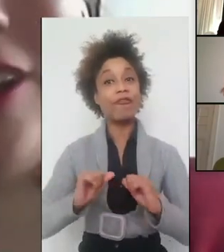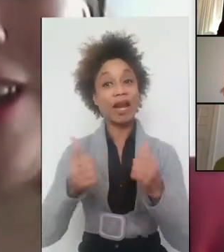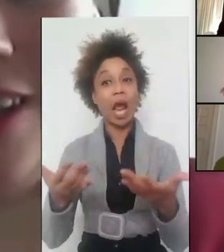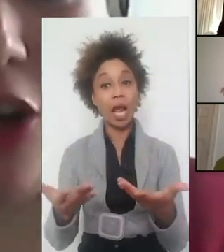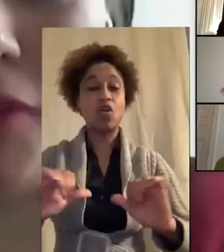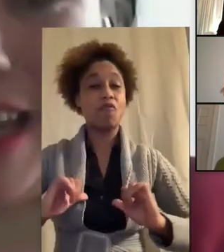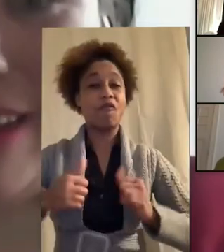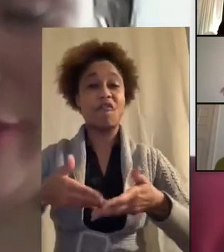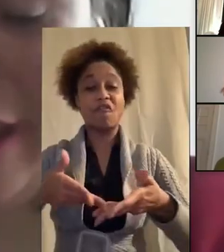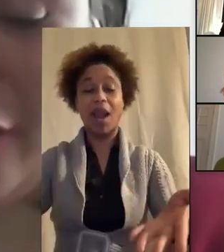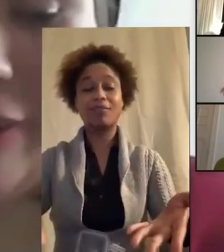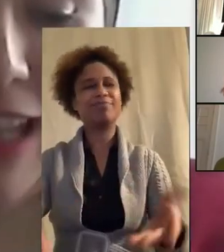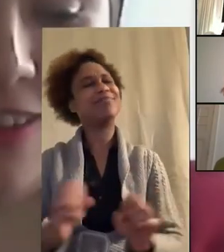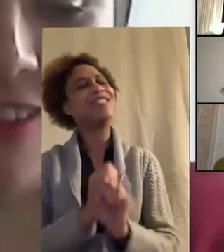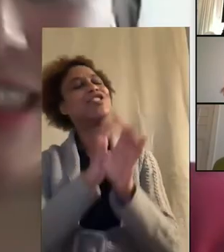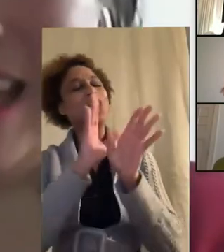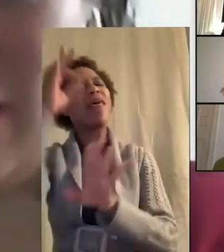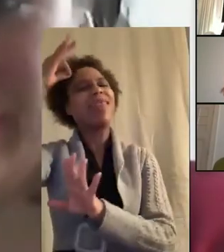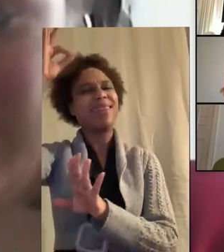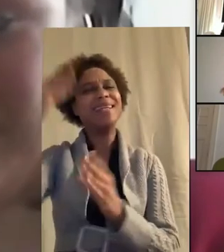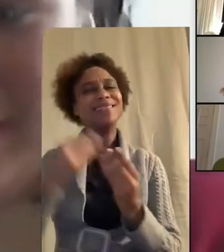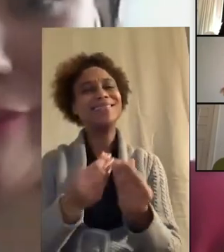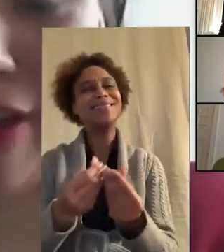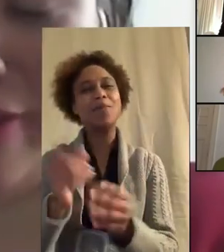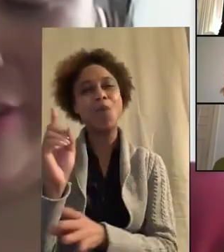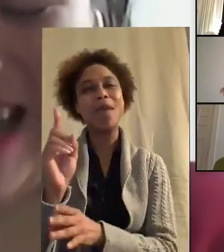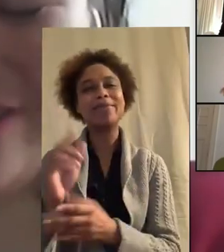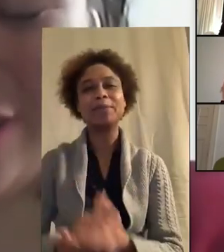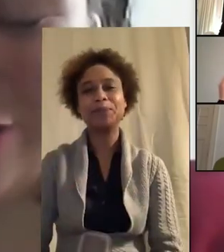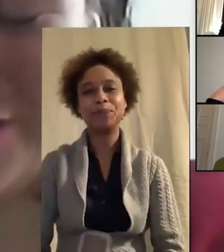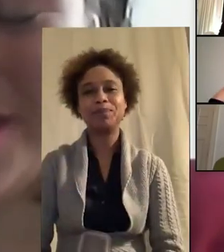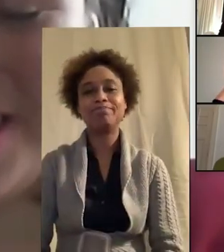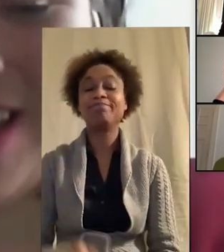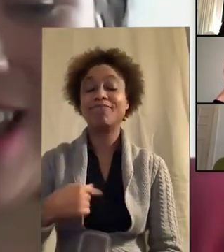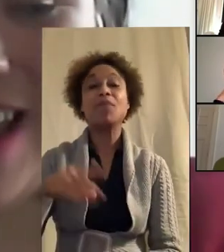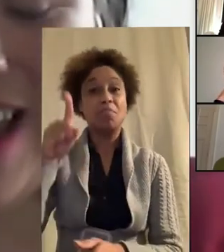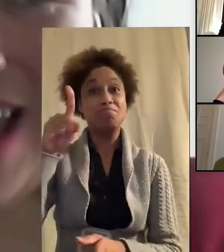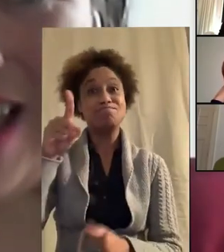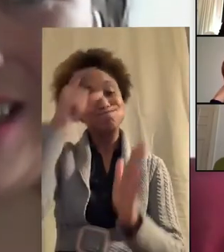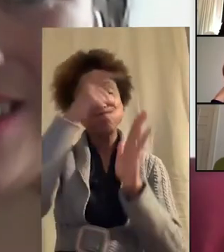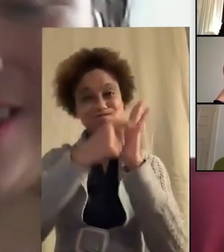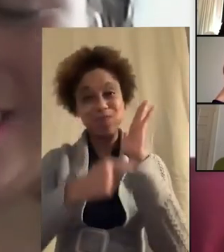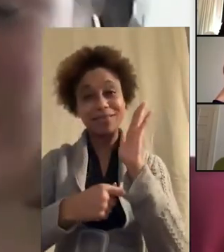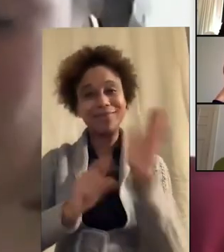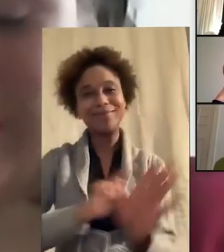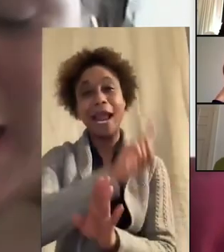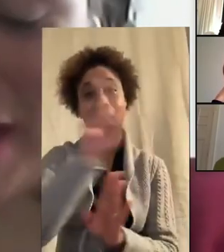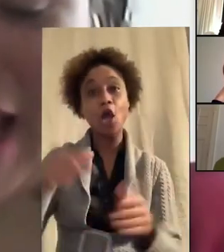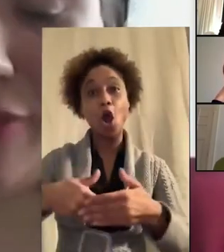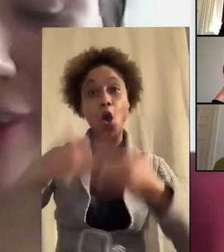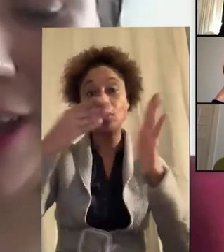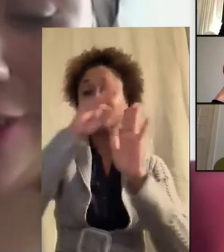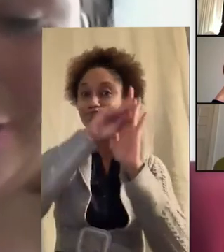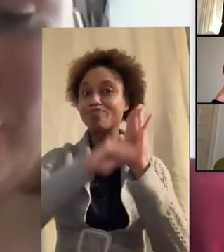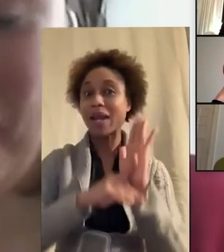wordt genomen naar het invalide toilet die net af is. De verf is net droog. En die ondernemer